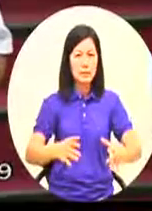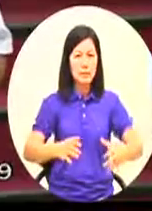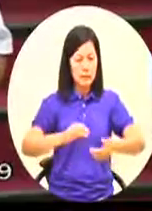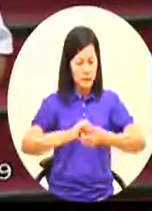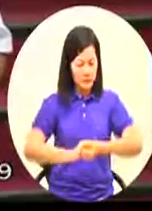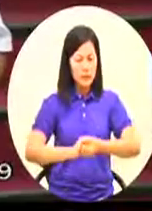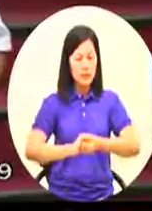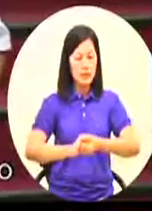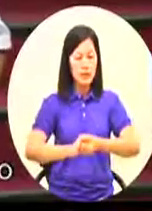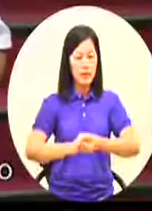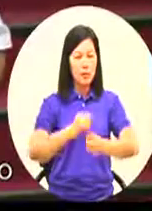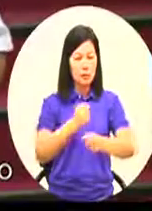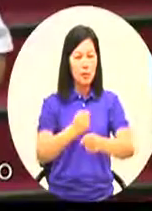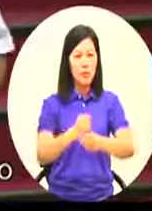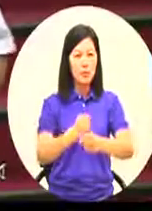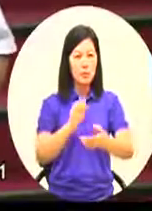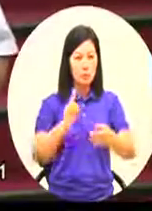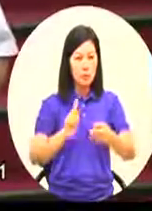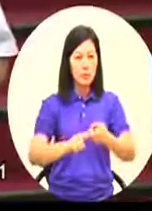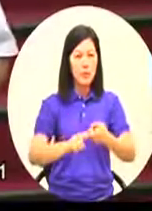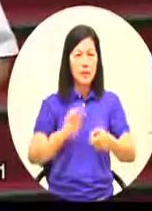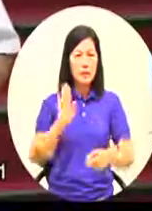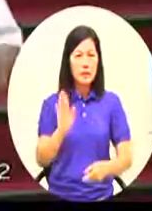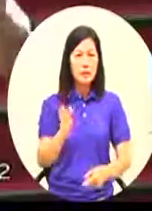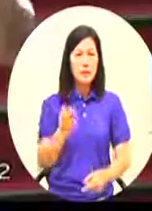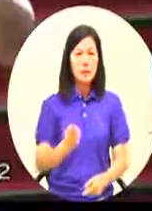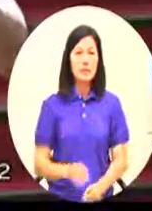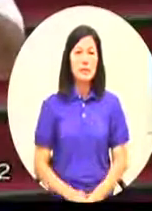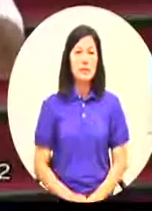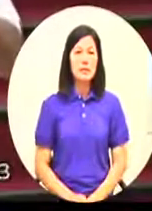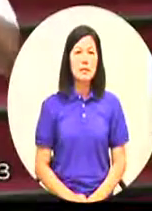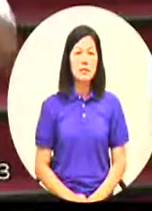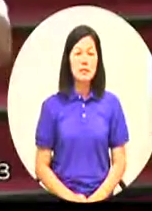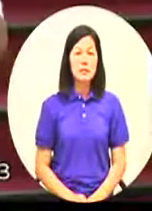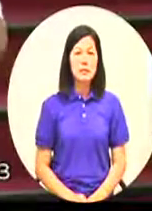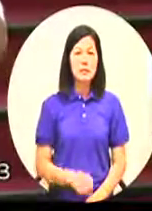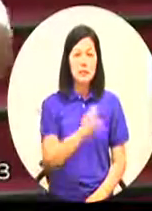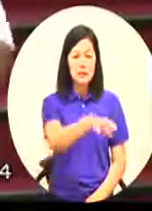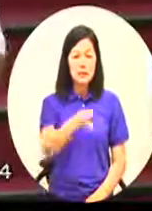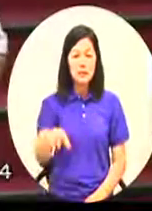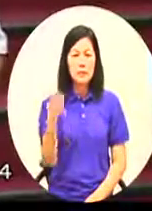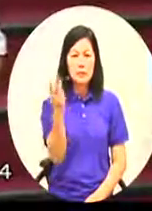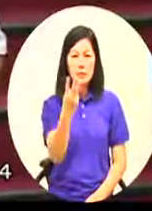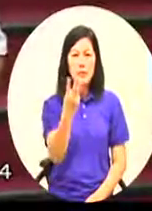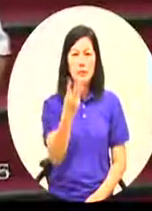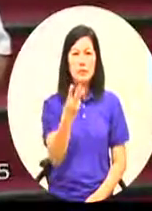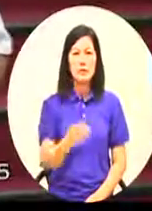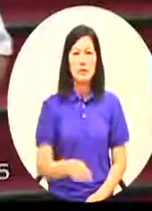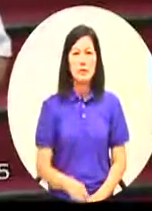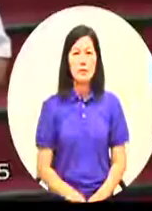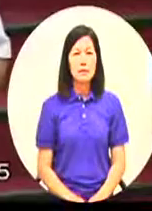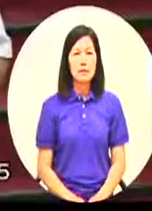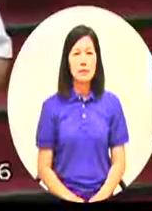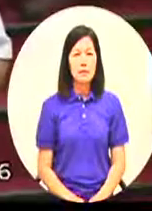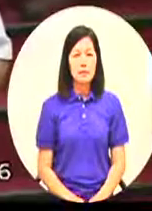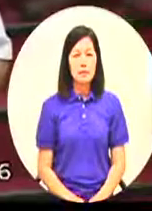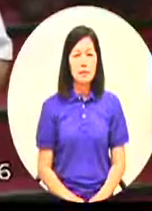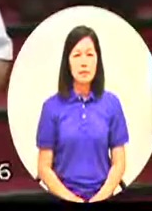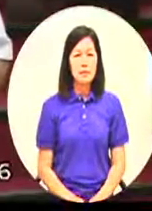的，但是呢，我们有3个原乡，因